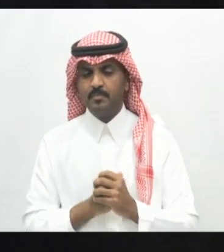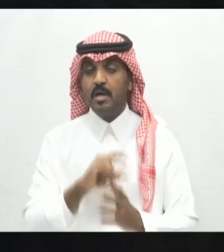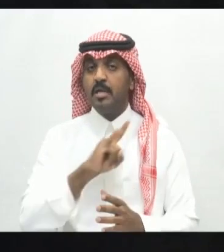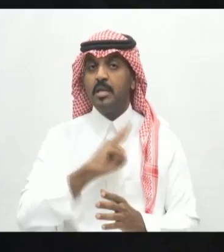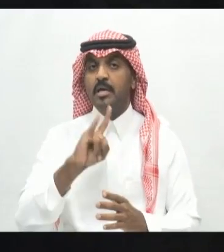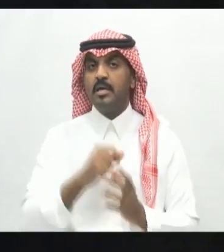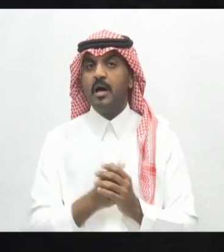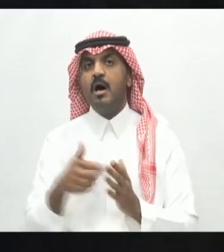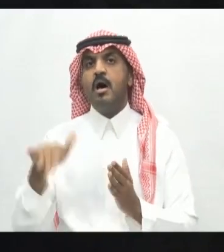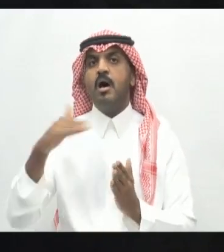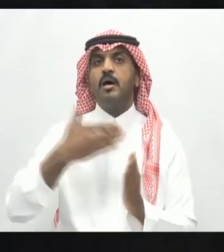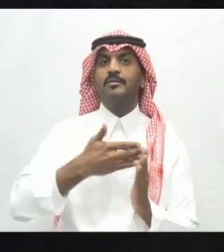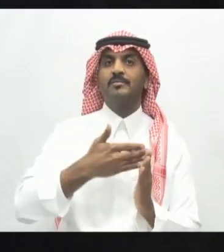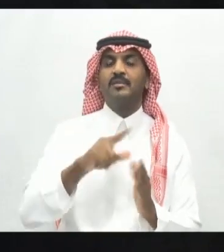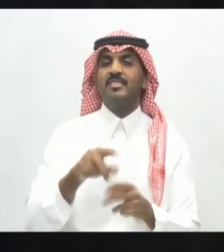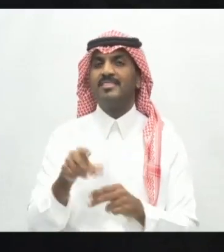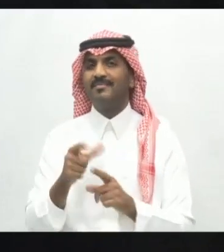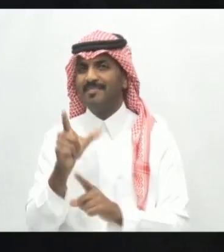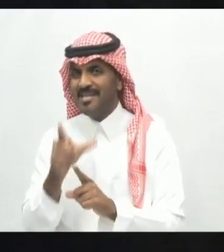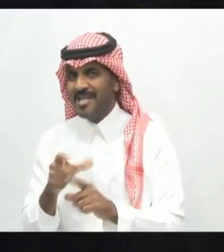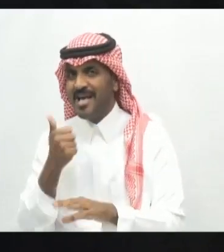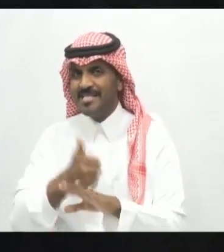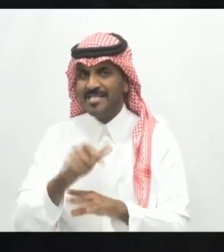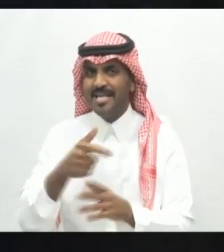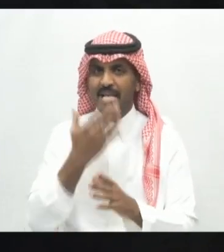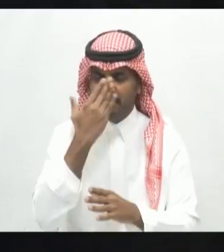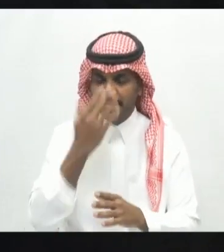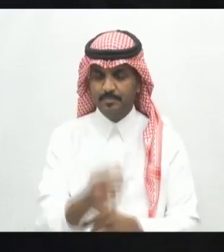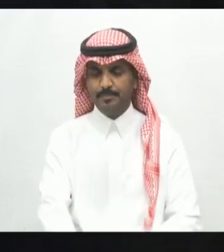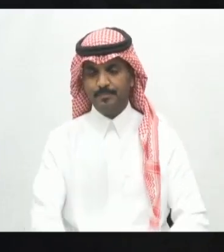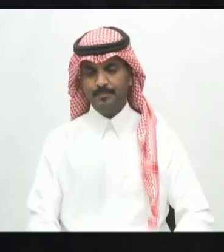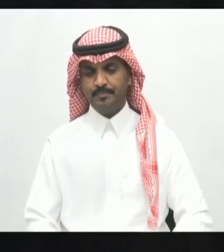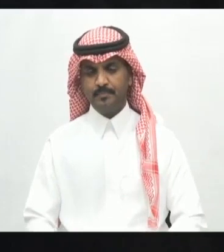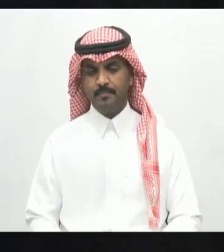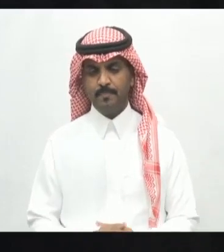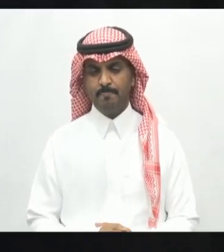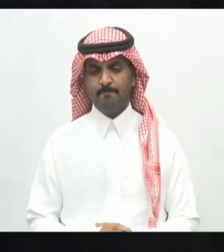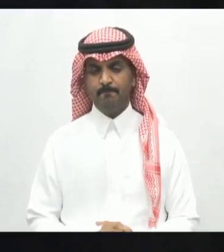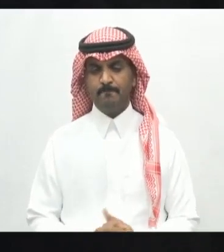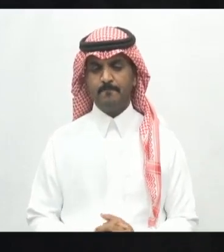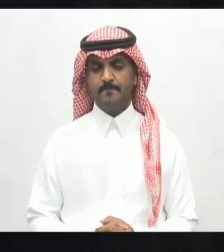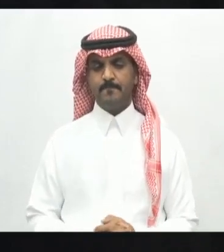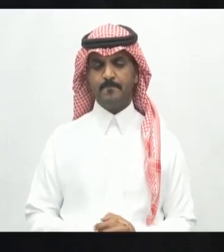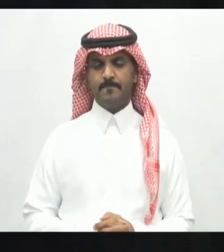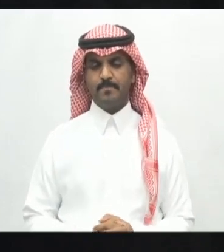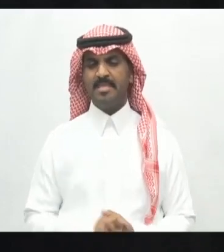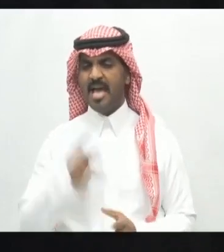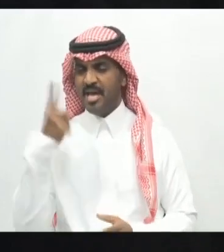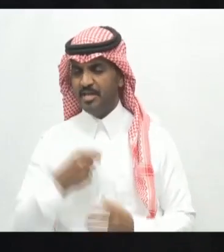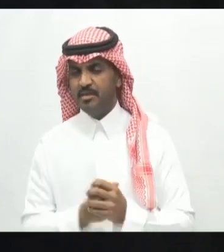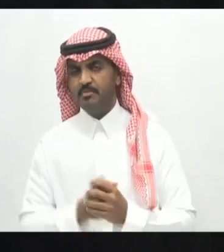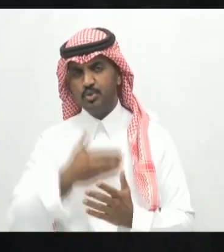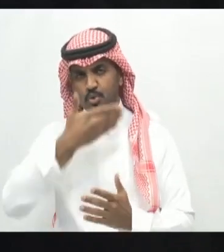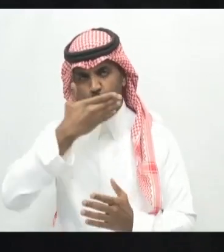عائد الى ذات العباده لان النهي عائد الى تحريم صوم يوم العيدين او